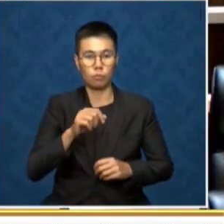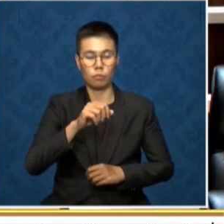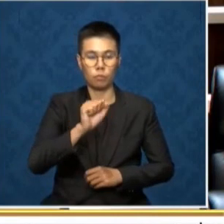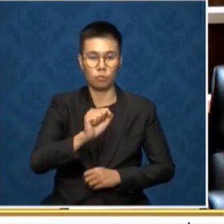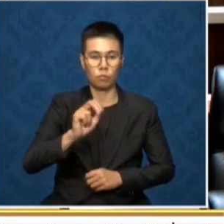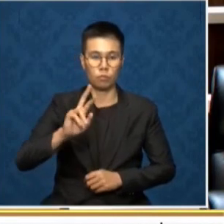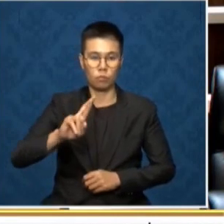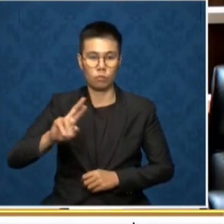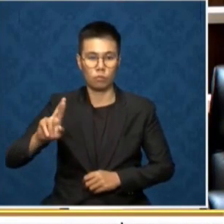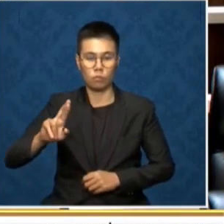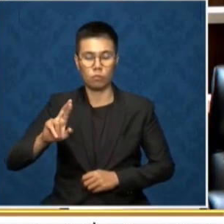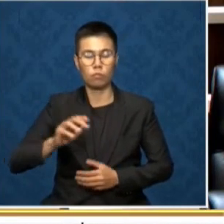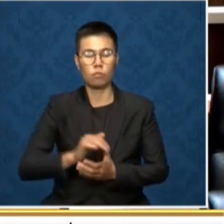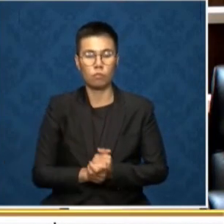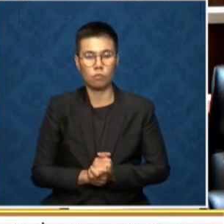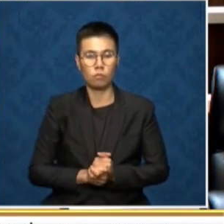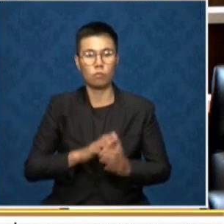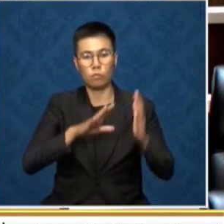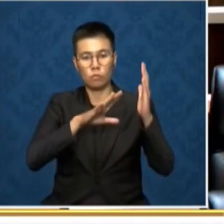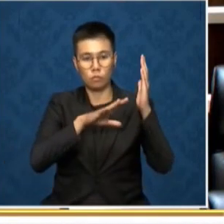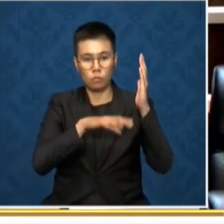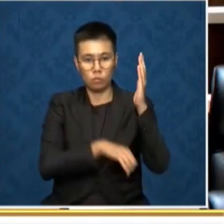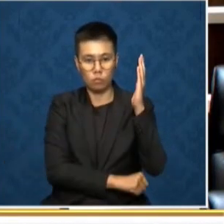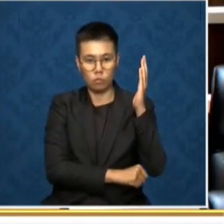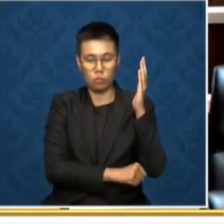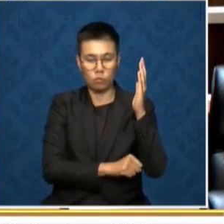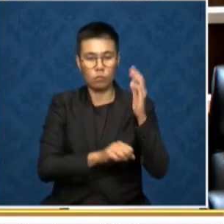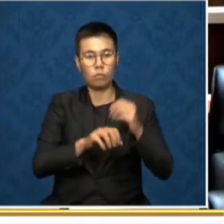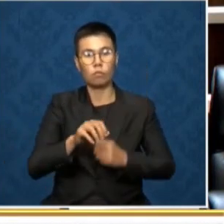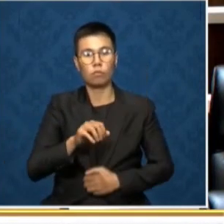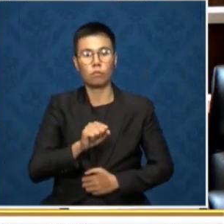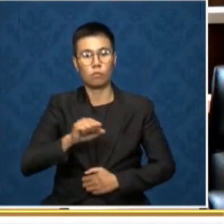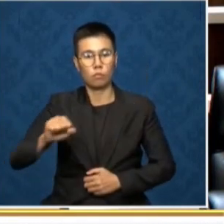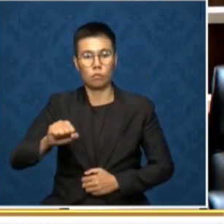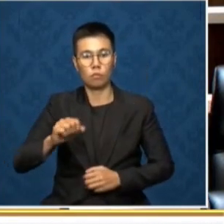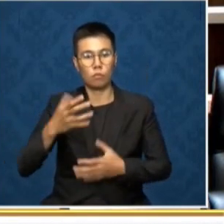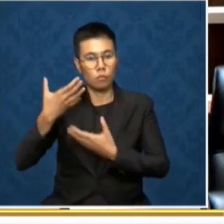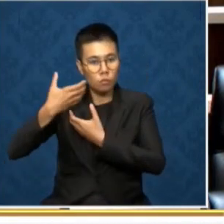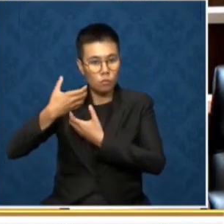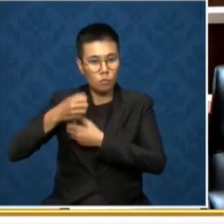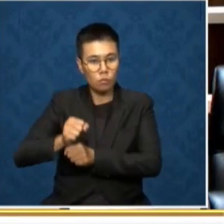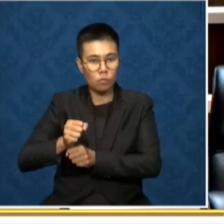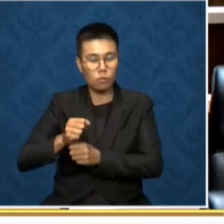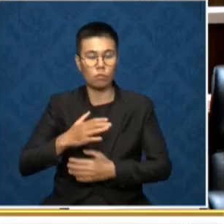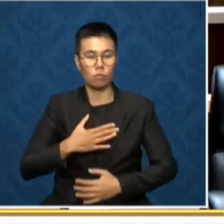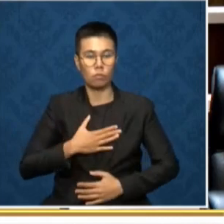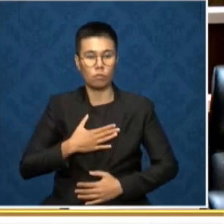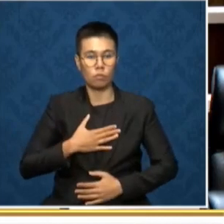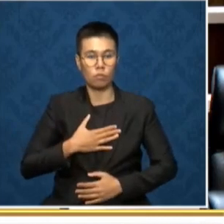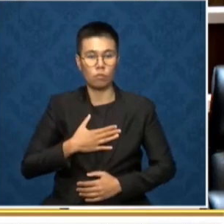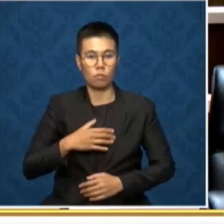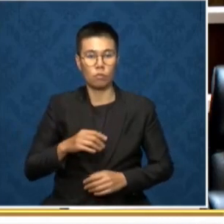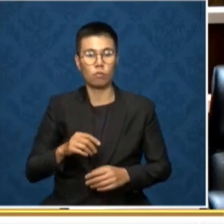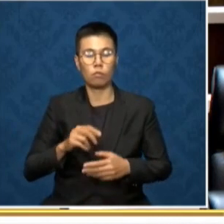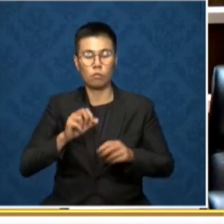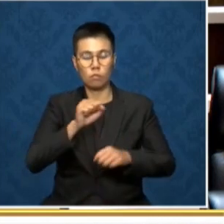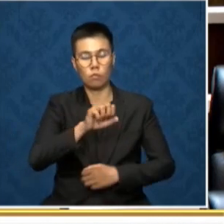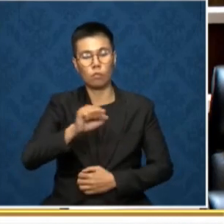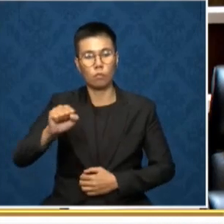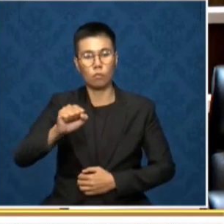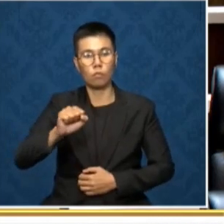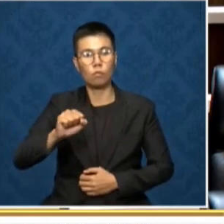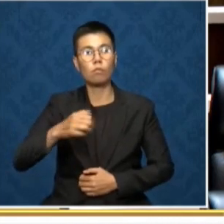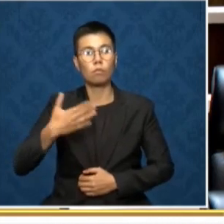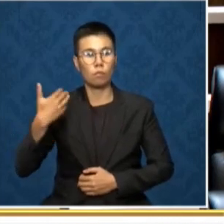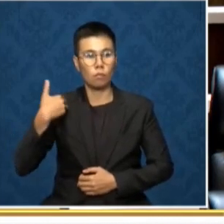สภาผู้แทนราษฎรจังหวัดสงขลาพรรคประชาธิปัตย์ครับกับผมและเพื่อนสมาชิกพรรคประชาธิปัตย์ขอมีส่วนร่ว